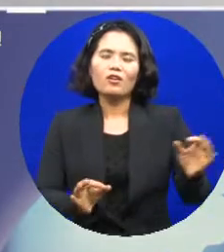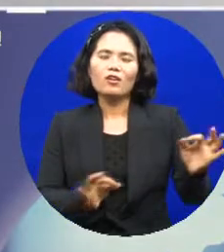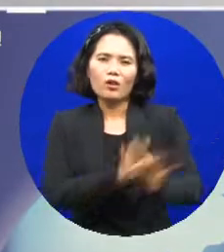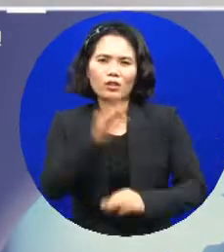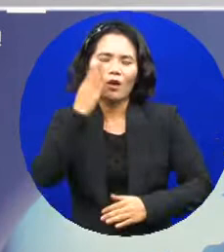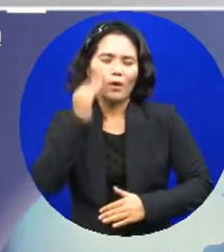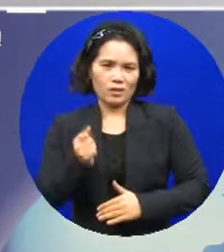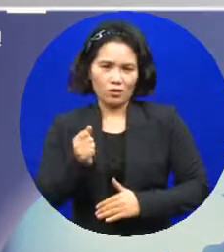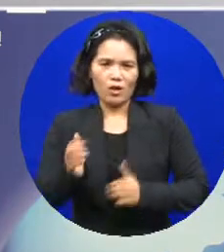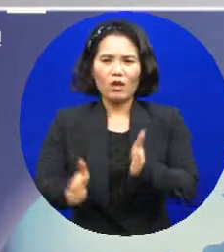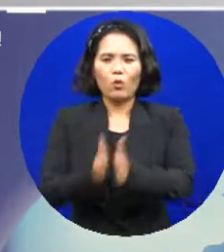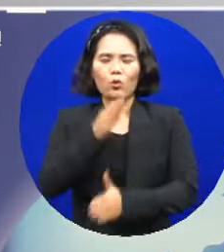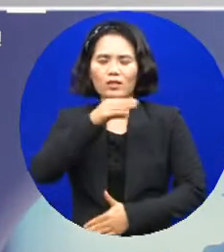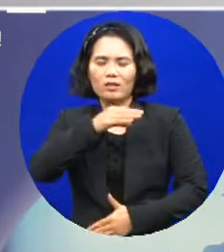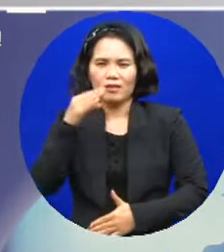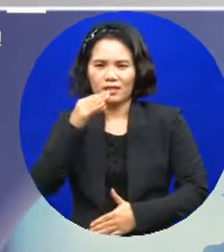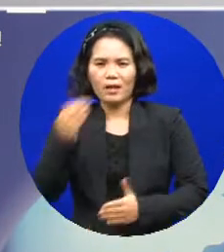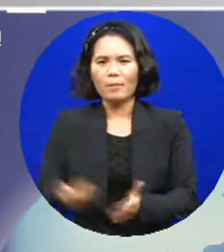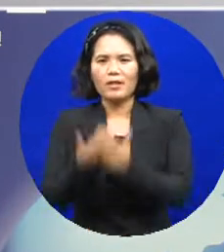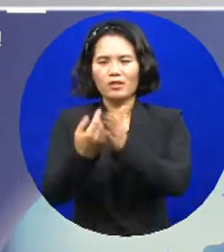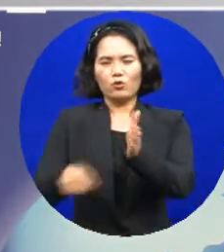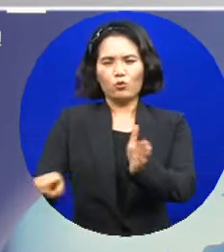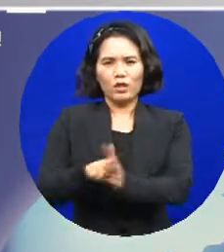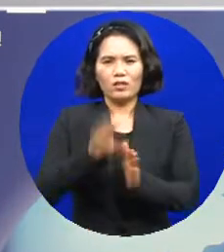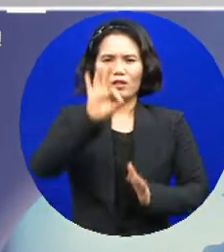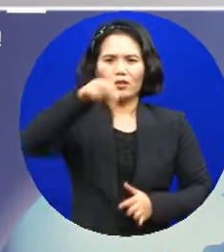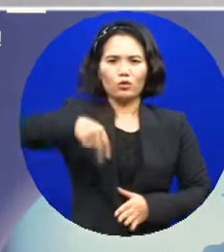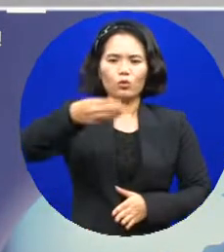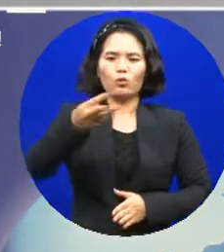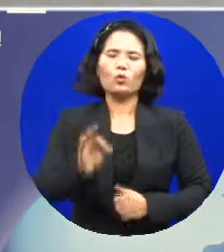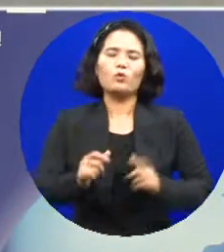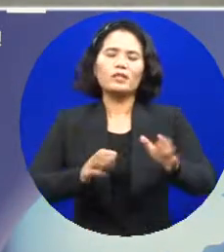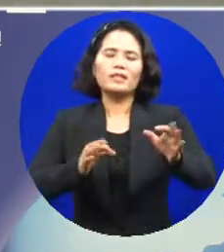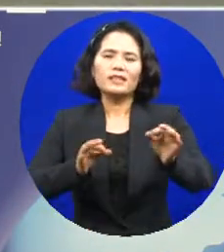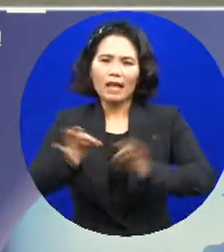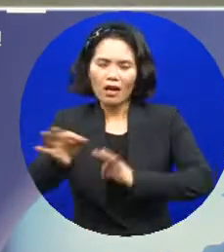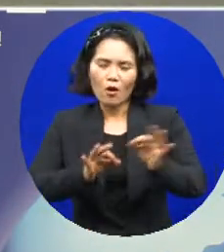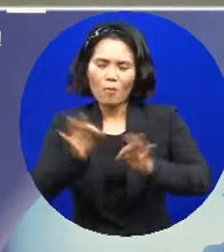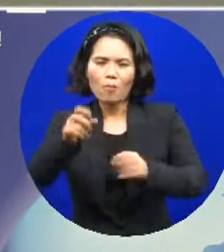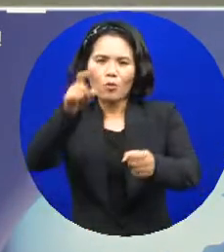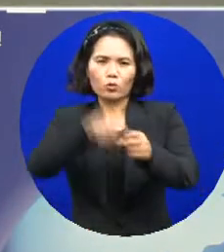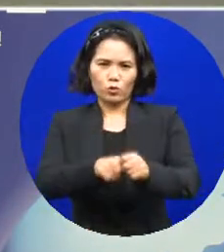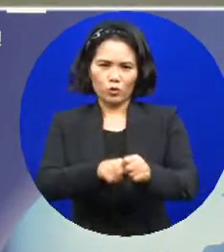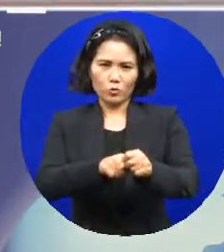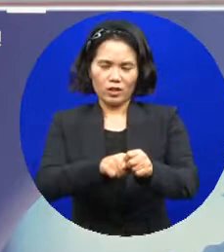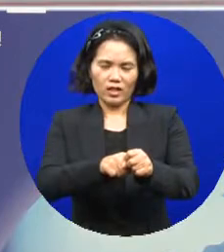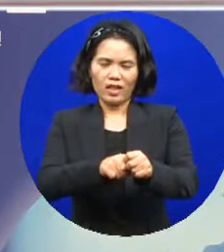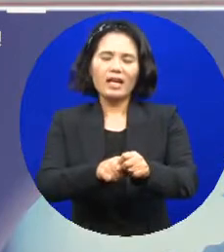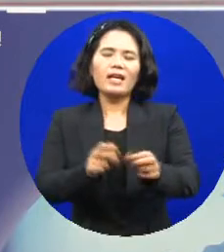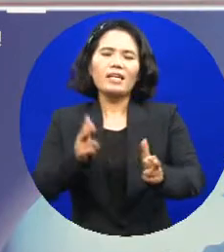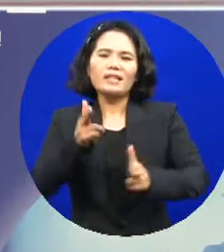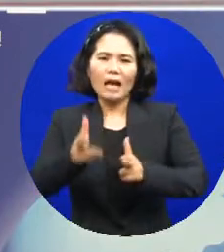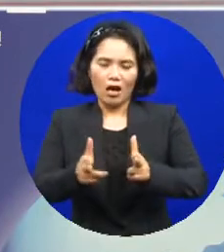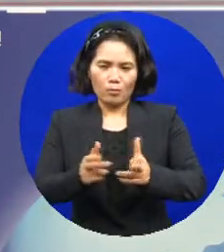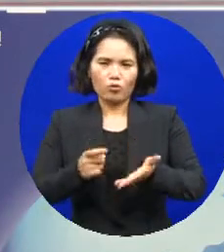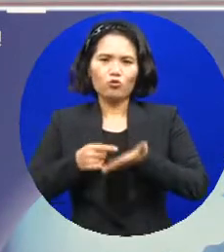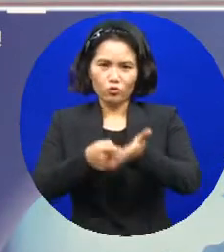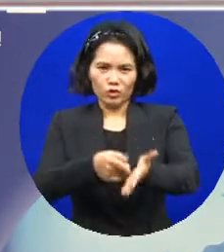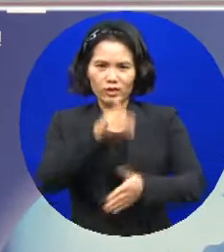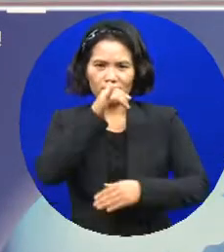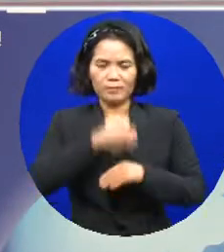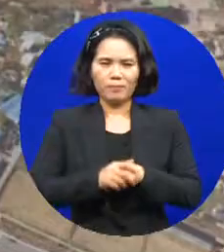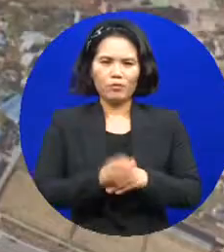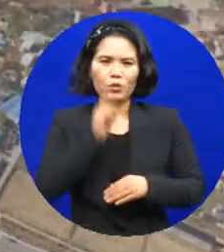시가 지역경제 활성화와 도시의 건전한 발전을 위해 유통상업 목적의 보전구역 도시개발 사업을 본격 추진합니다.